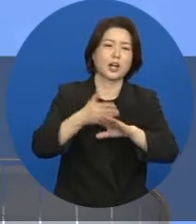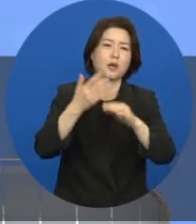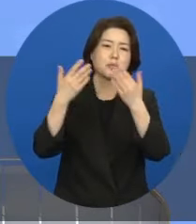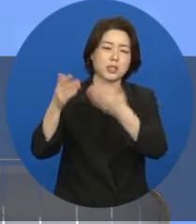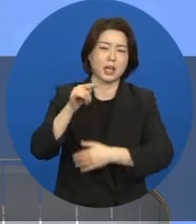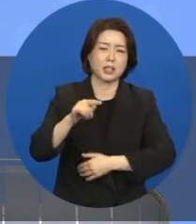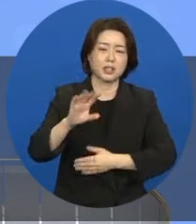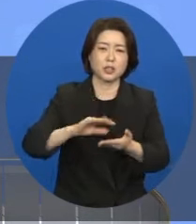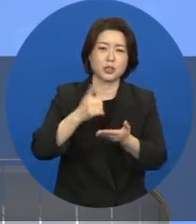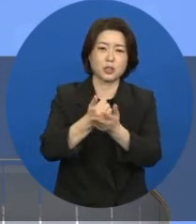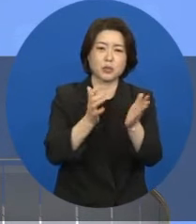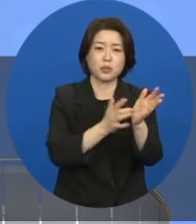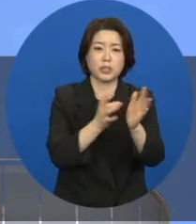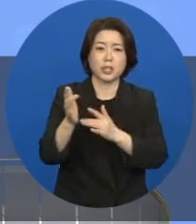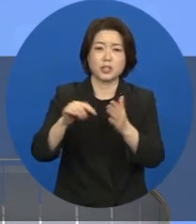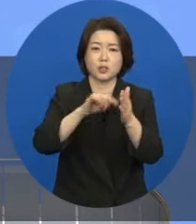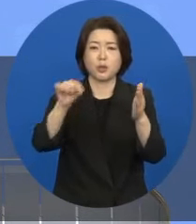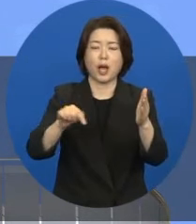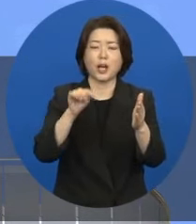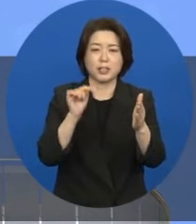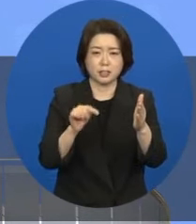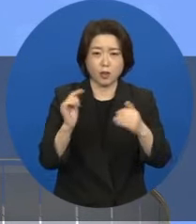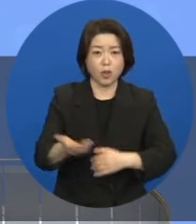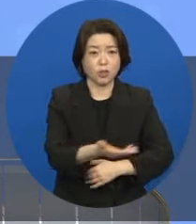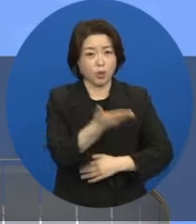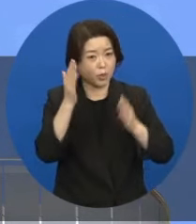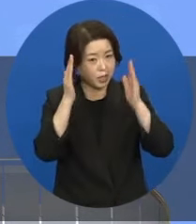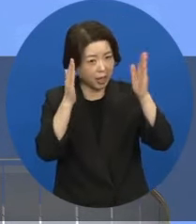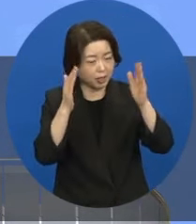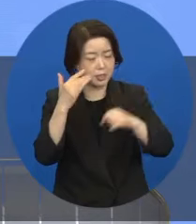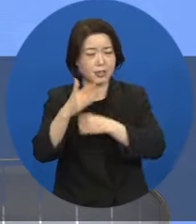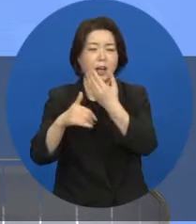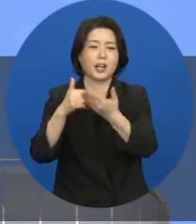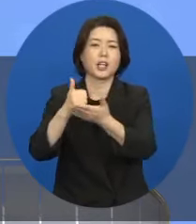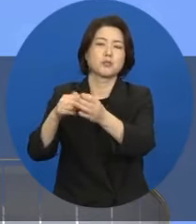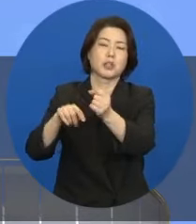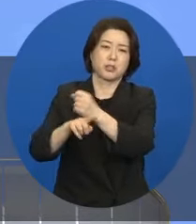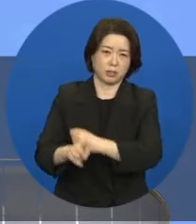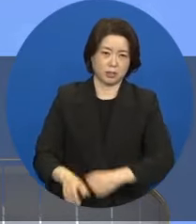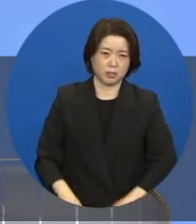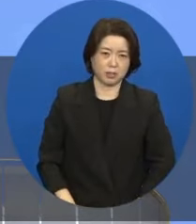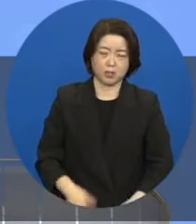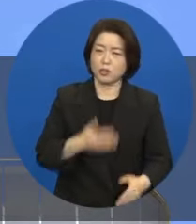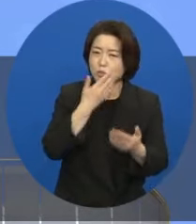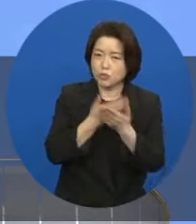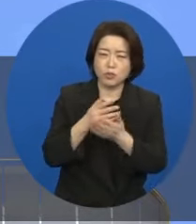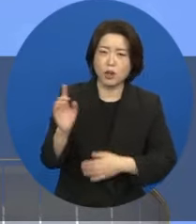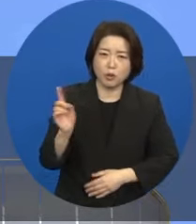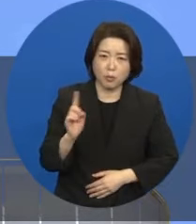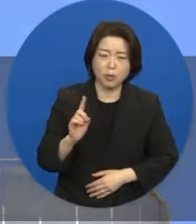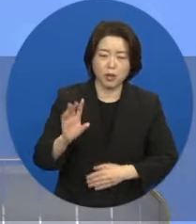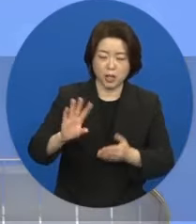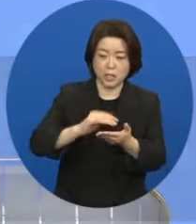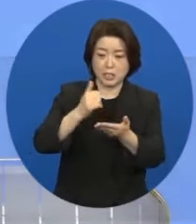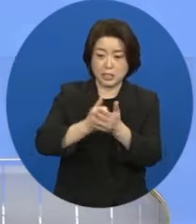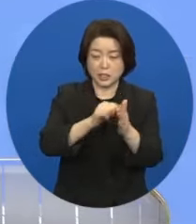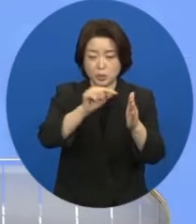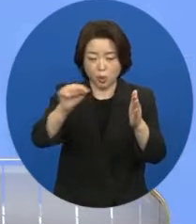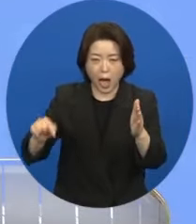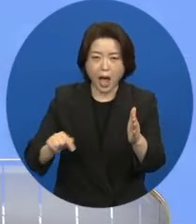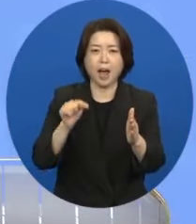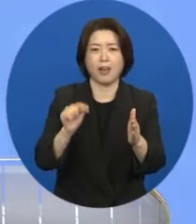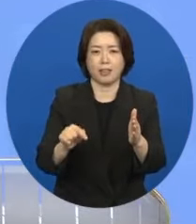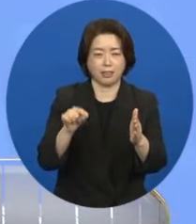예수 안에서 너희를 향하신 하나님의 뜻이니라 여러분 키는 바로 그리스도 아니라는이